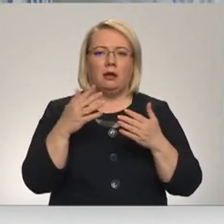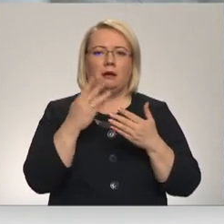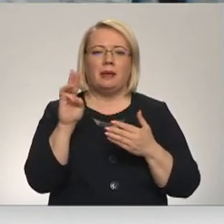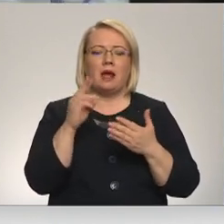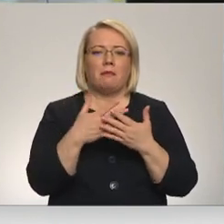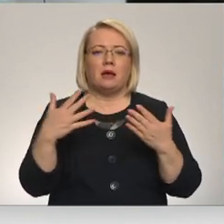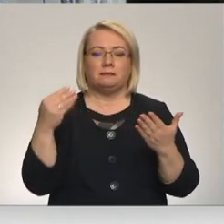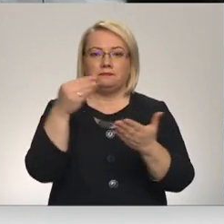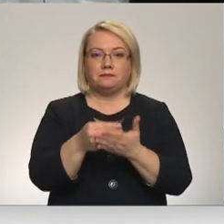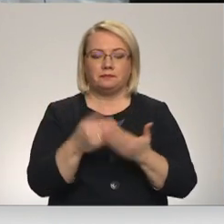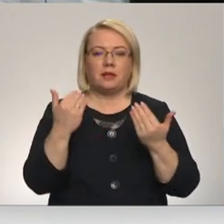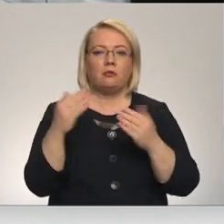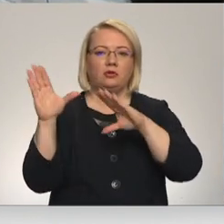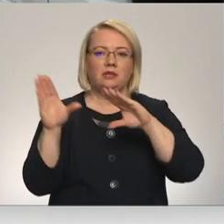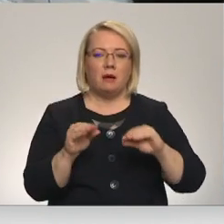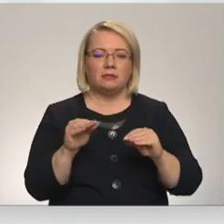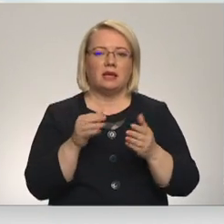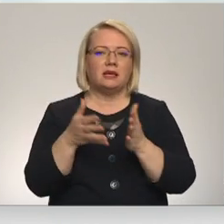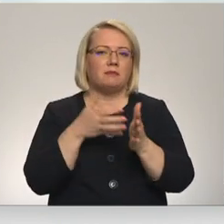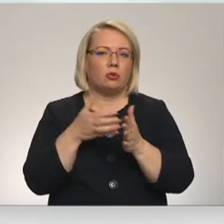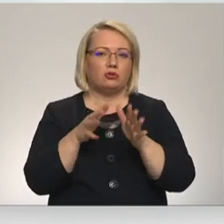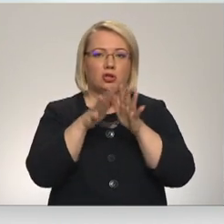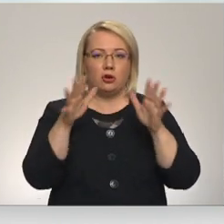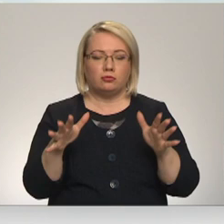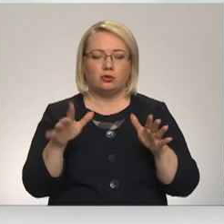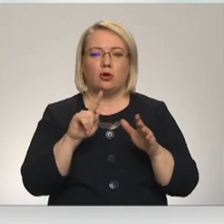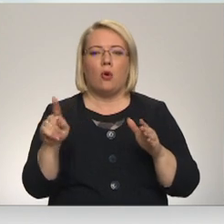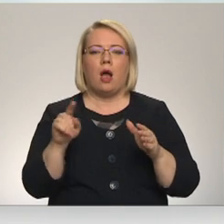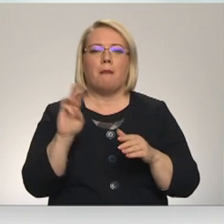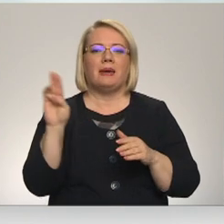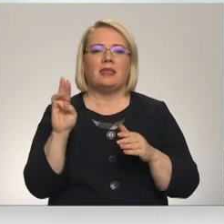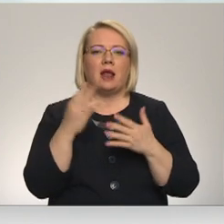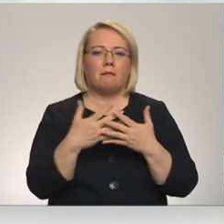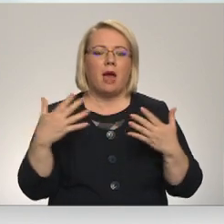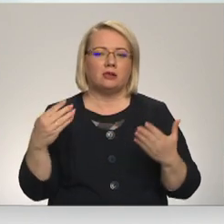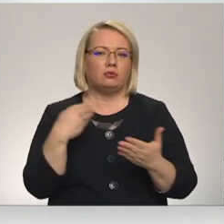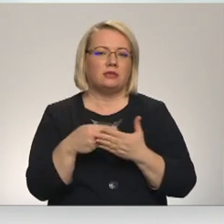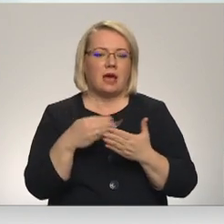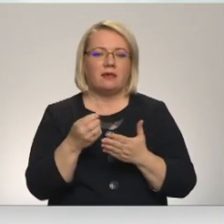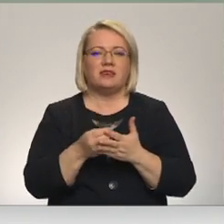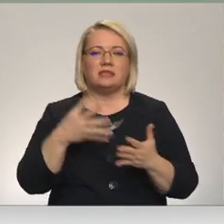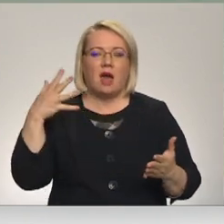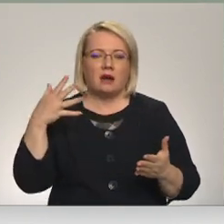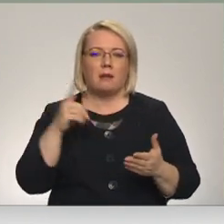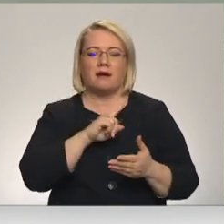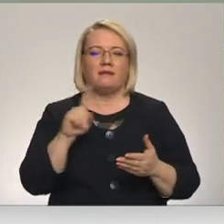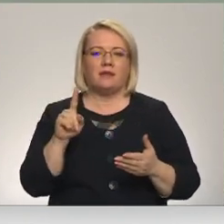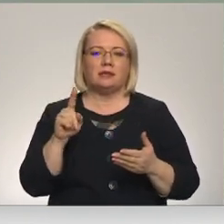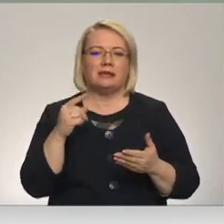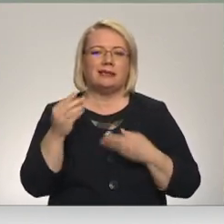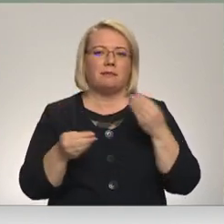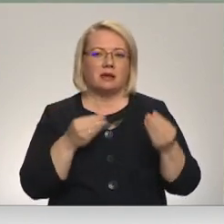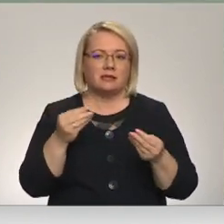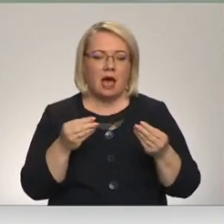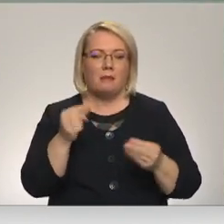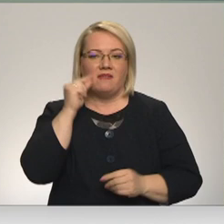šogad tikšot samazināts to lietošanas daudzums, jo minerālmēslu cenas esot viena no lielākajām ražošanas izmaksu sadaļām. Juris Lazdiņš